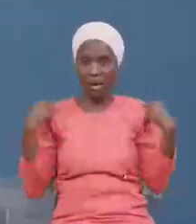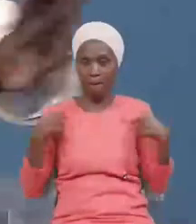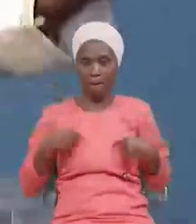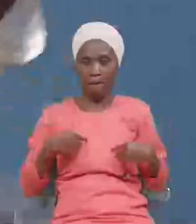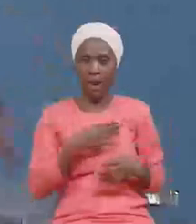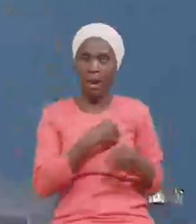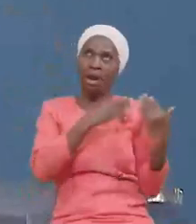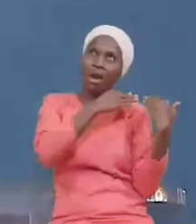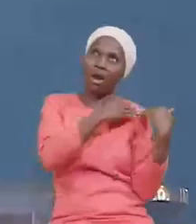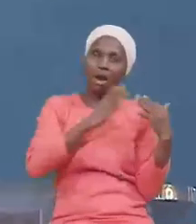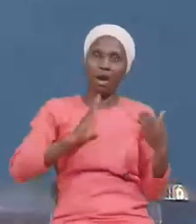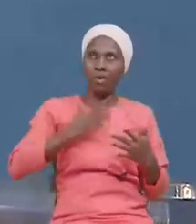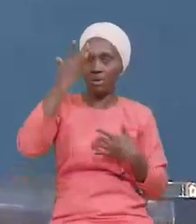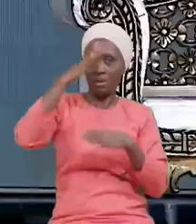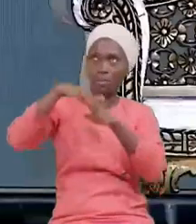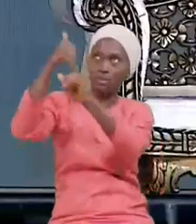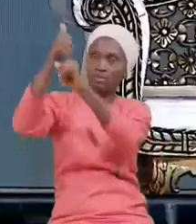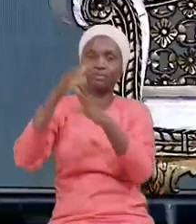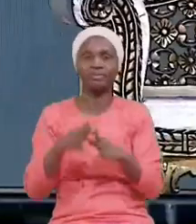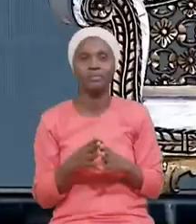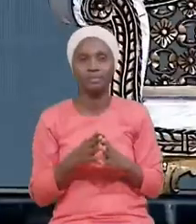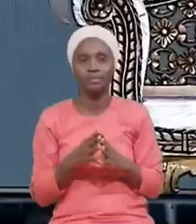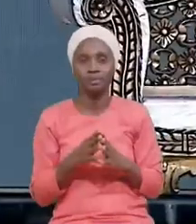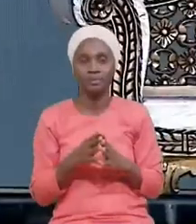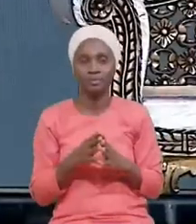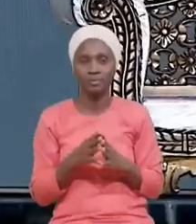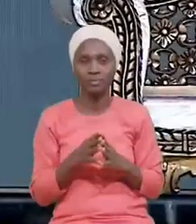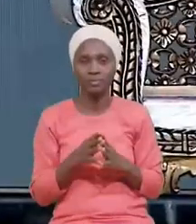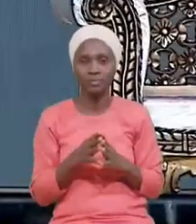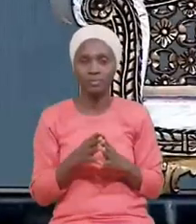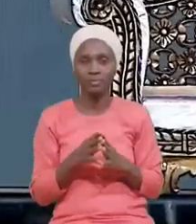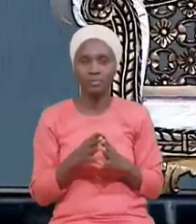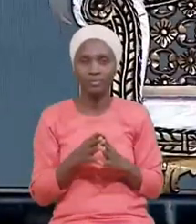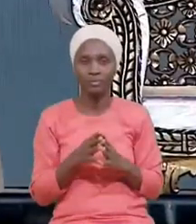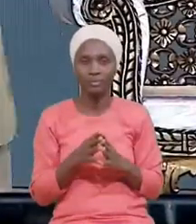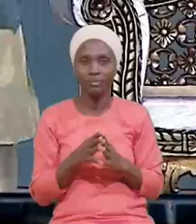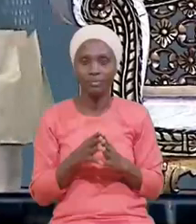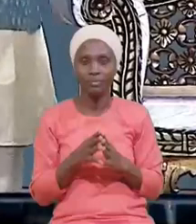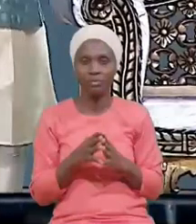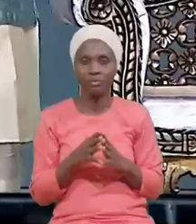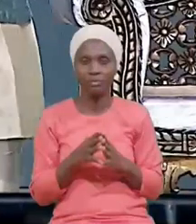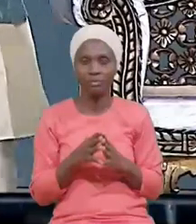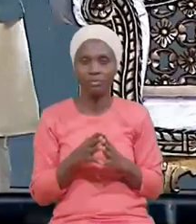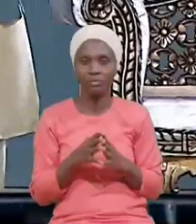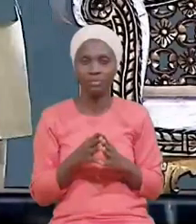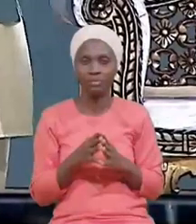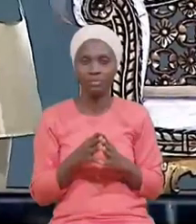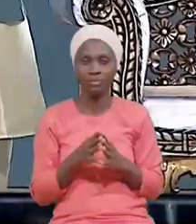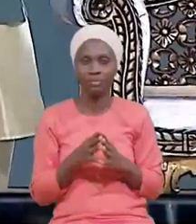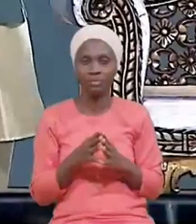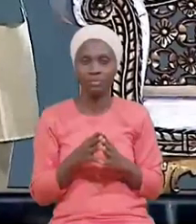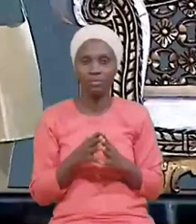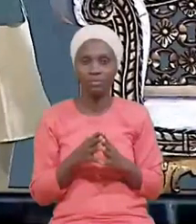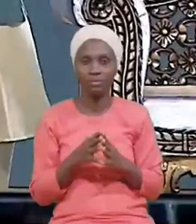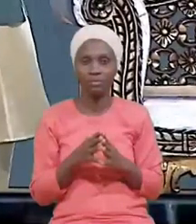Afin que s'accomplisse ce qui avait été annoncé par Esaïe le prophète, il a pris nos infirmités et il s'est chargé